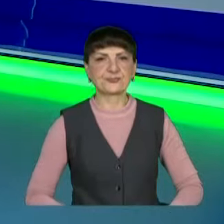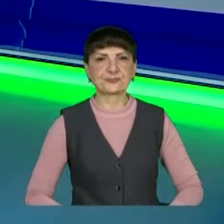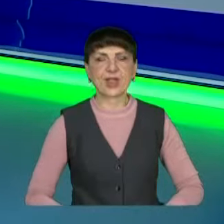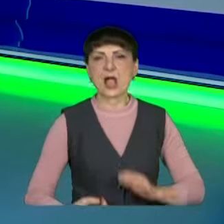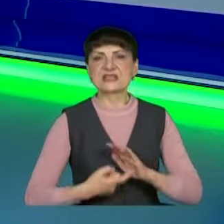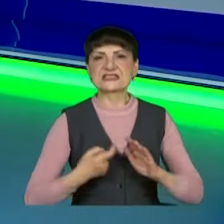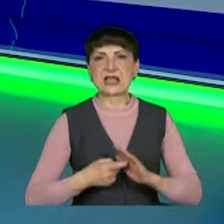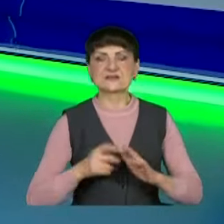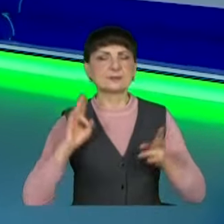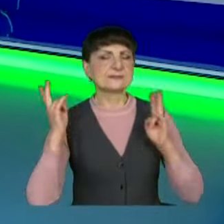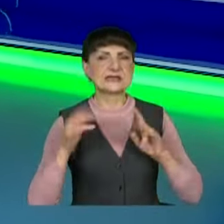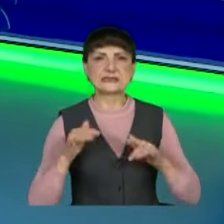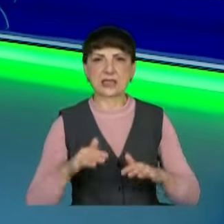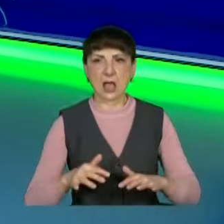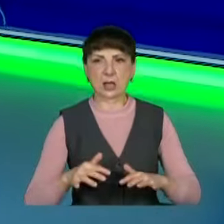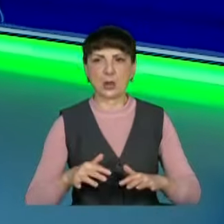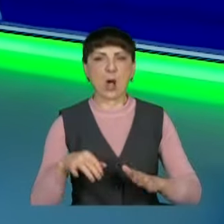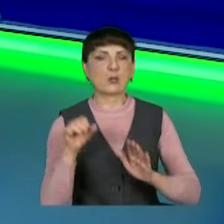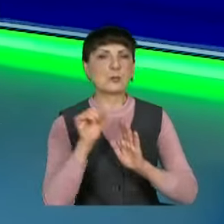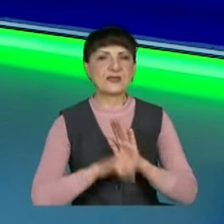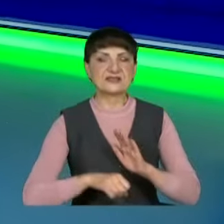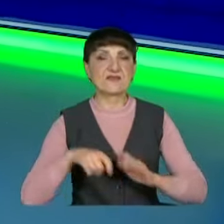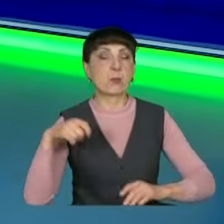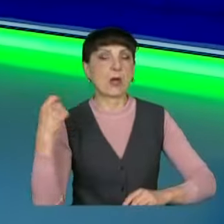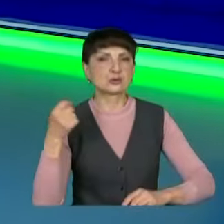Следствие по резонансному делу об убийстве